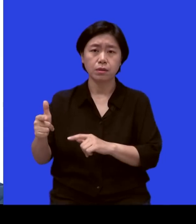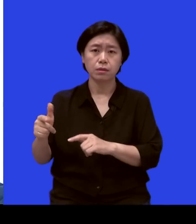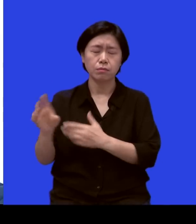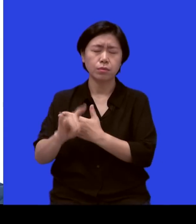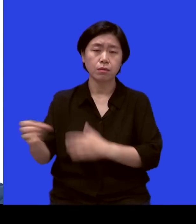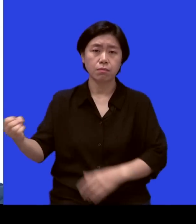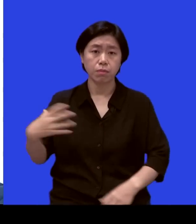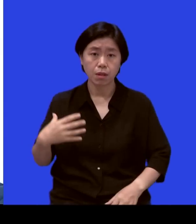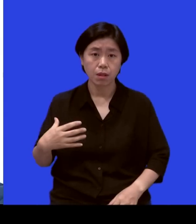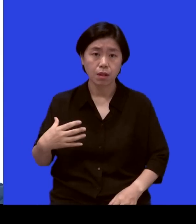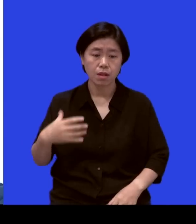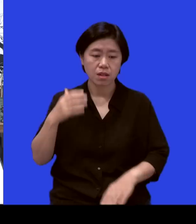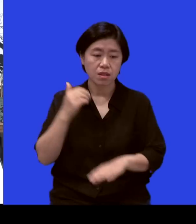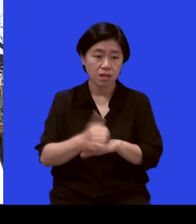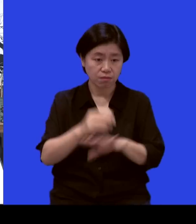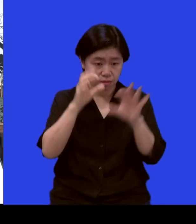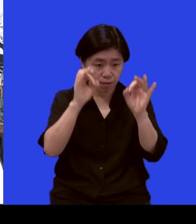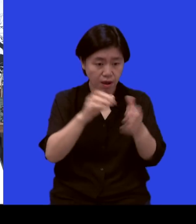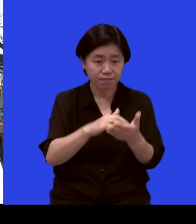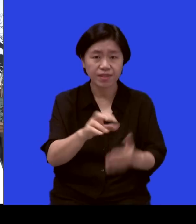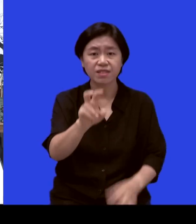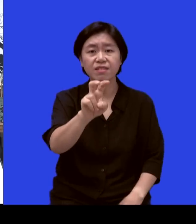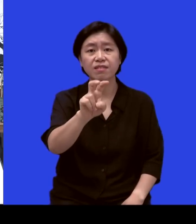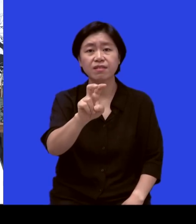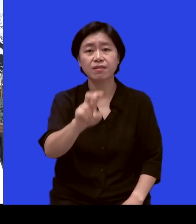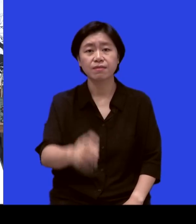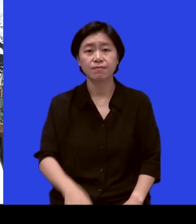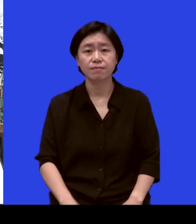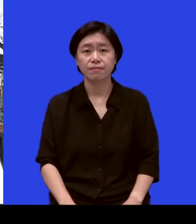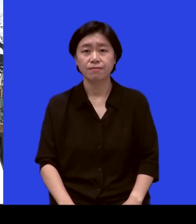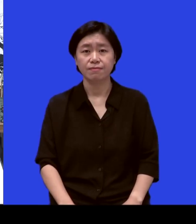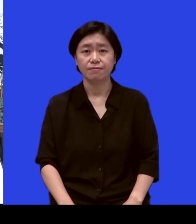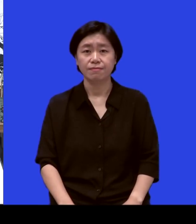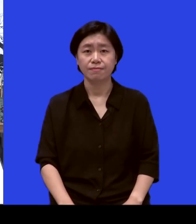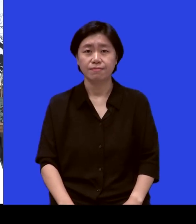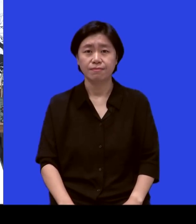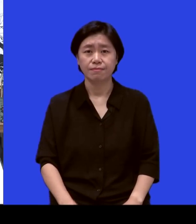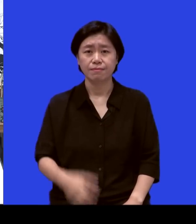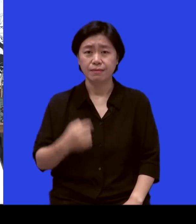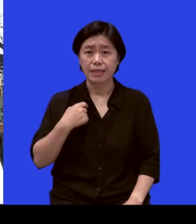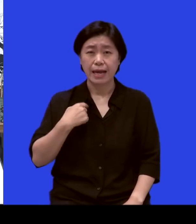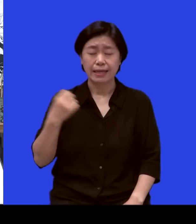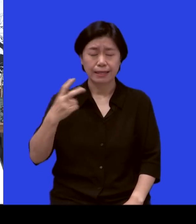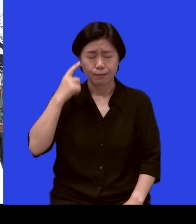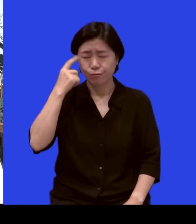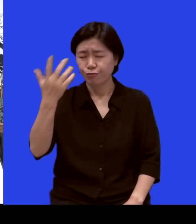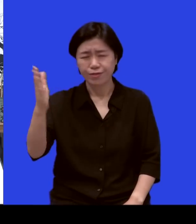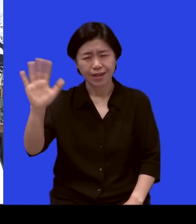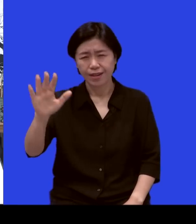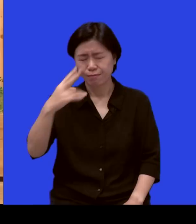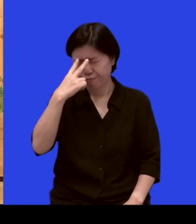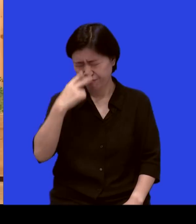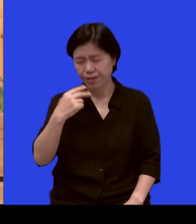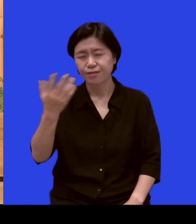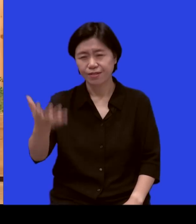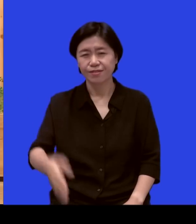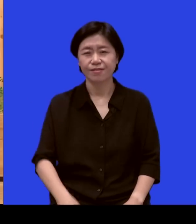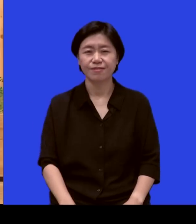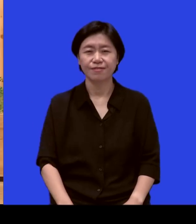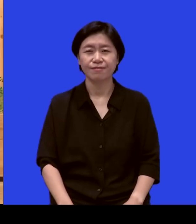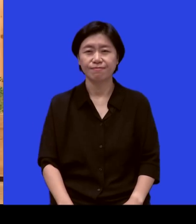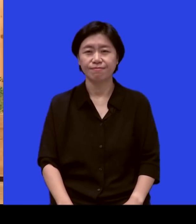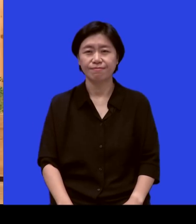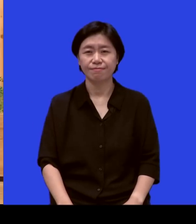거야. 나중에 한 20마리 남았어. 그 어디로 갔을까? 내가 묻지 않았어요. 팔아먹겠지. 묻지